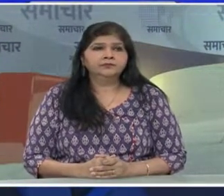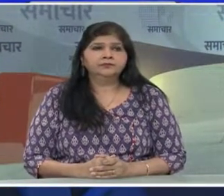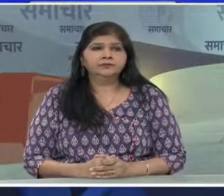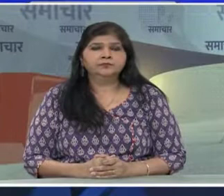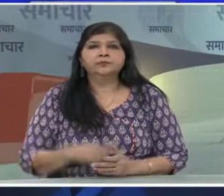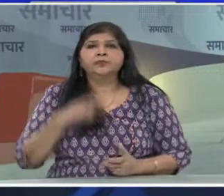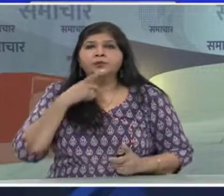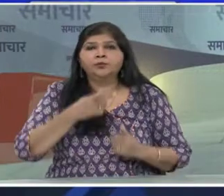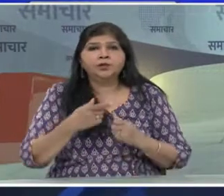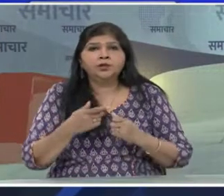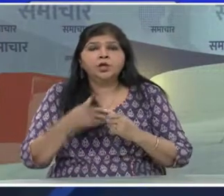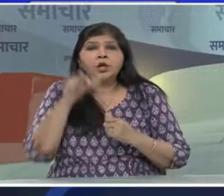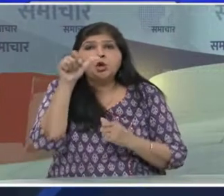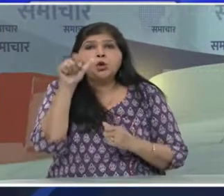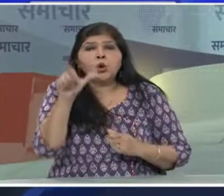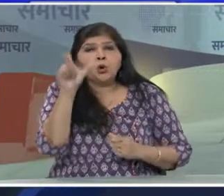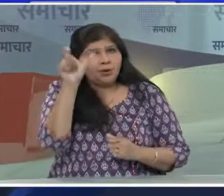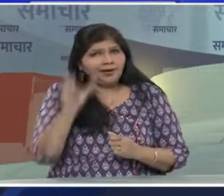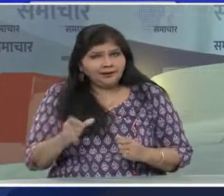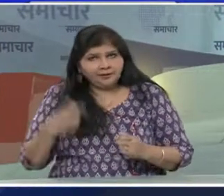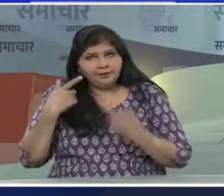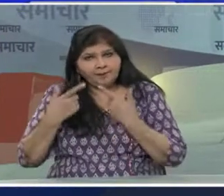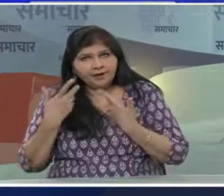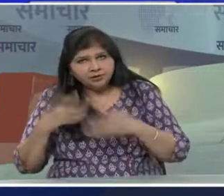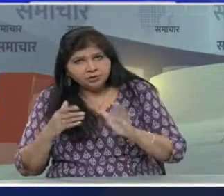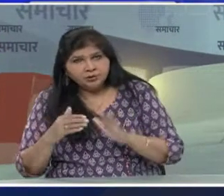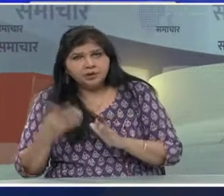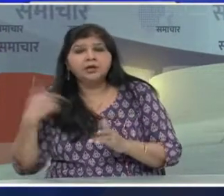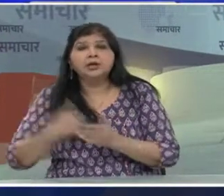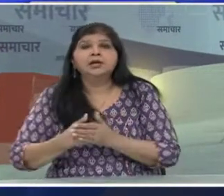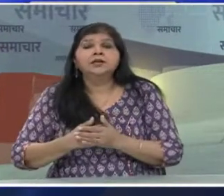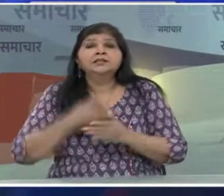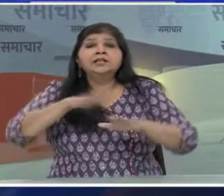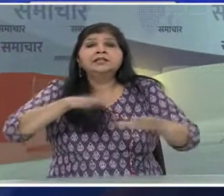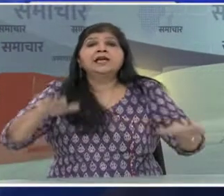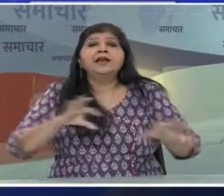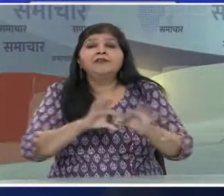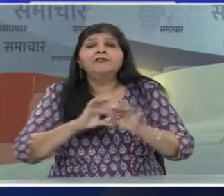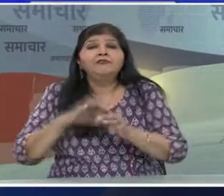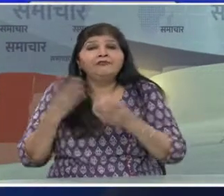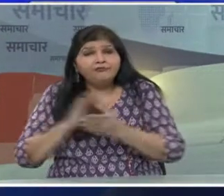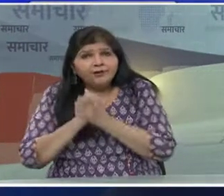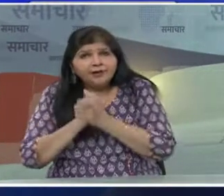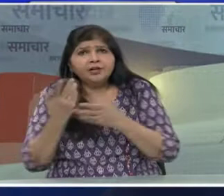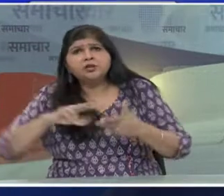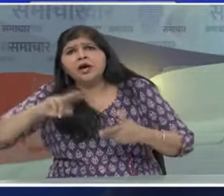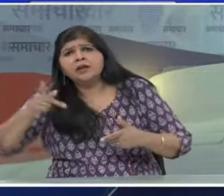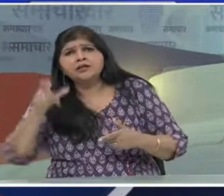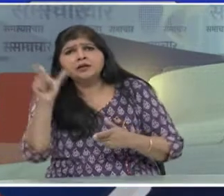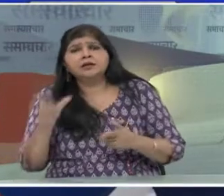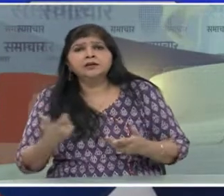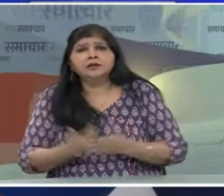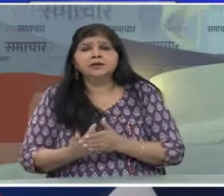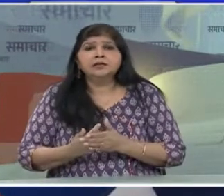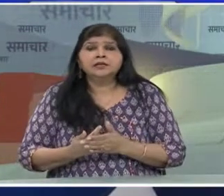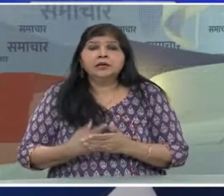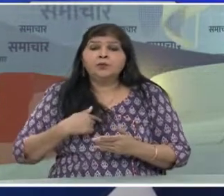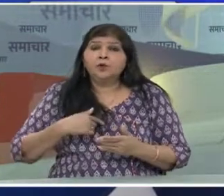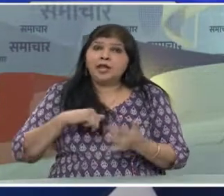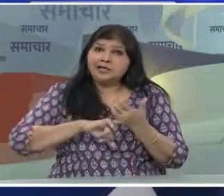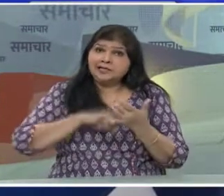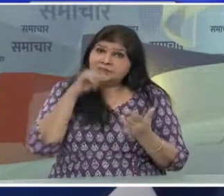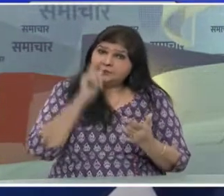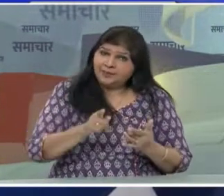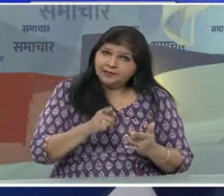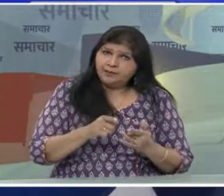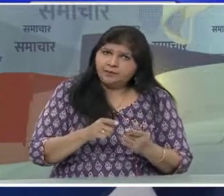जो ग्राम को 9 कैटेगरी में बांटा गया है, तो इसके लिए जैसे चाइल्ड फ्रेंडली हो या फिर दूसरे जो कैटेगरी है उसके लिए स्पेसिफिक कोई